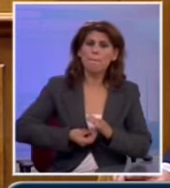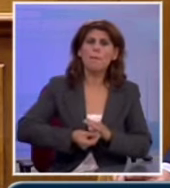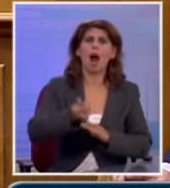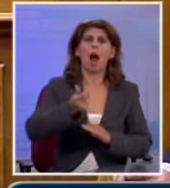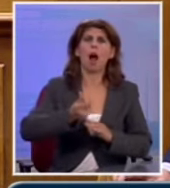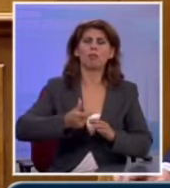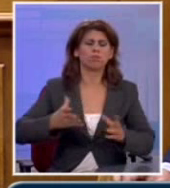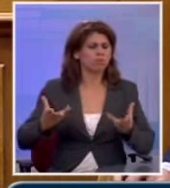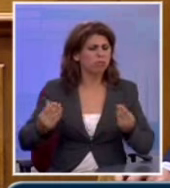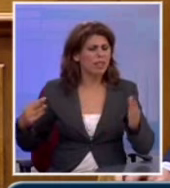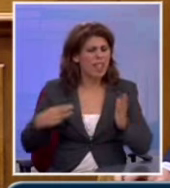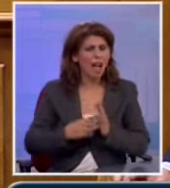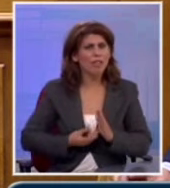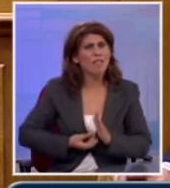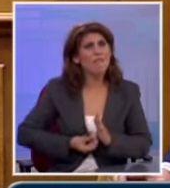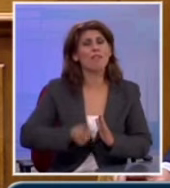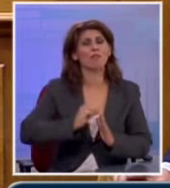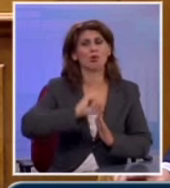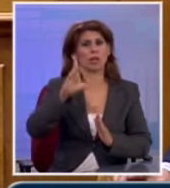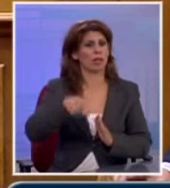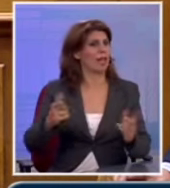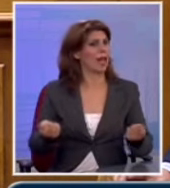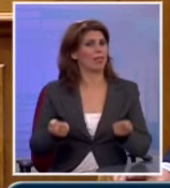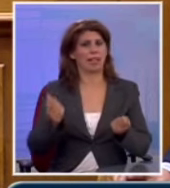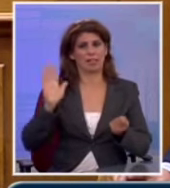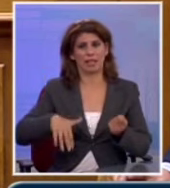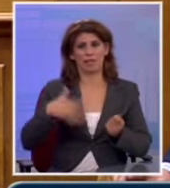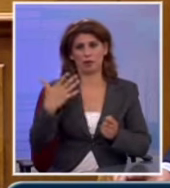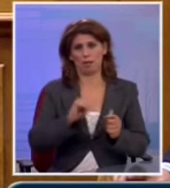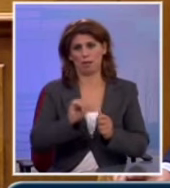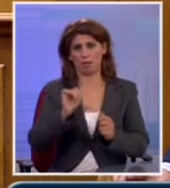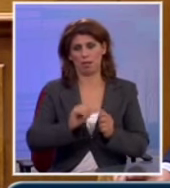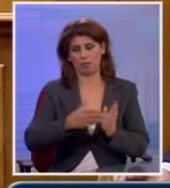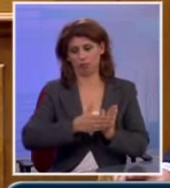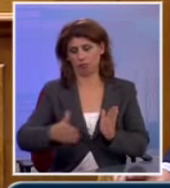έξω από τη χώρα. Δεν έγιναν αυτά τους τελευταίους 5 μήνες.